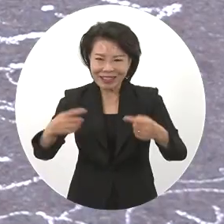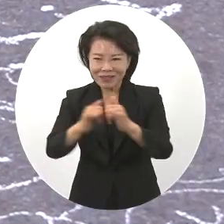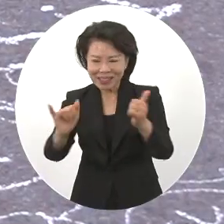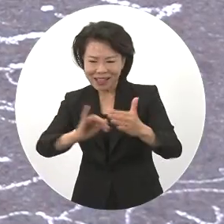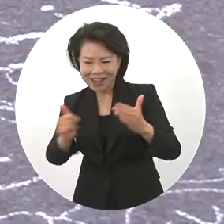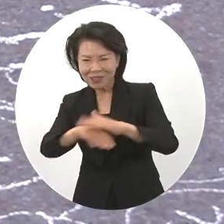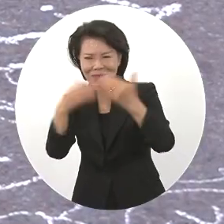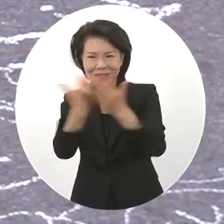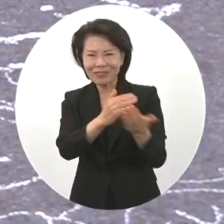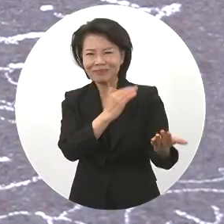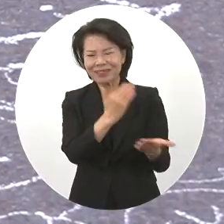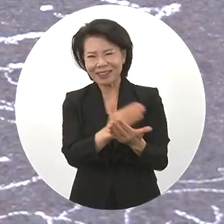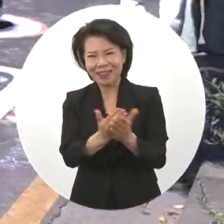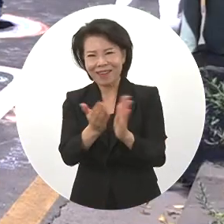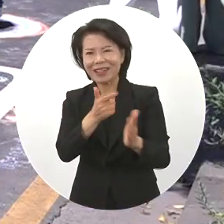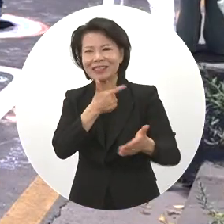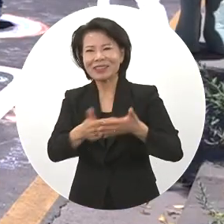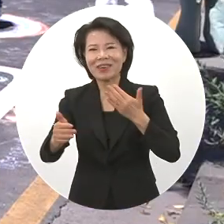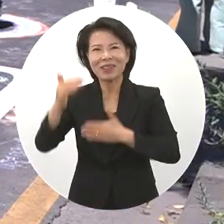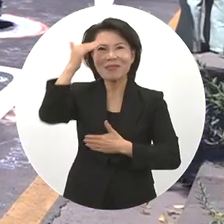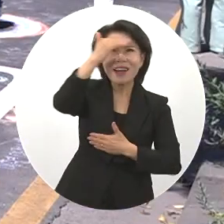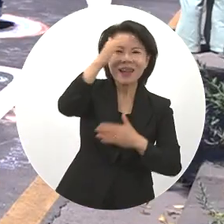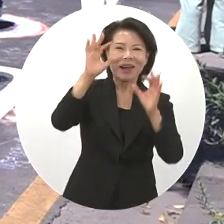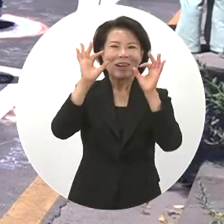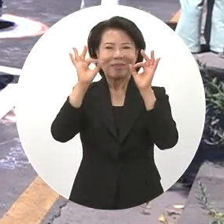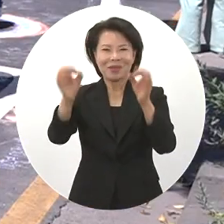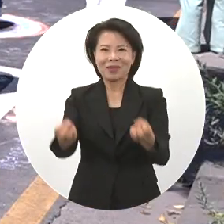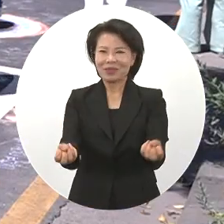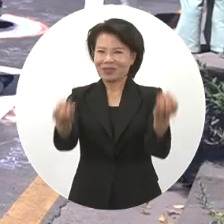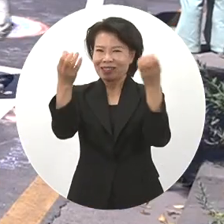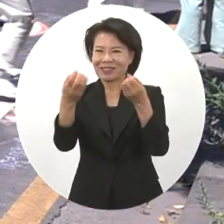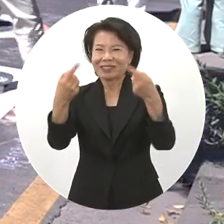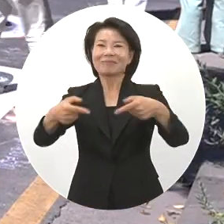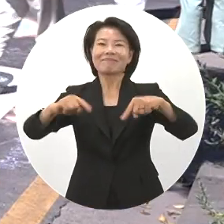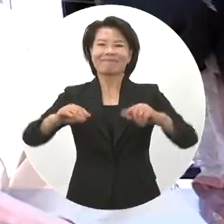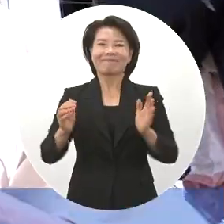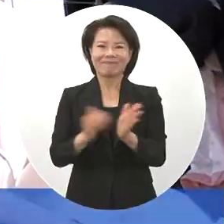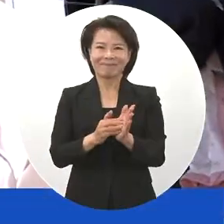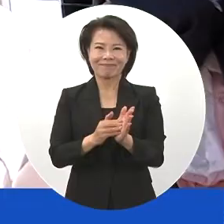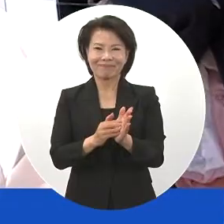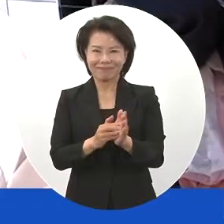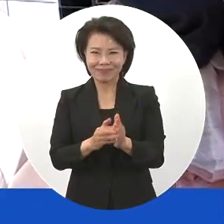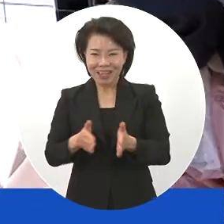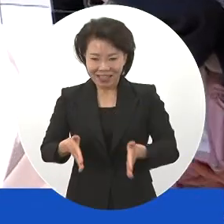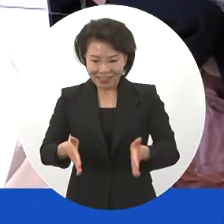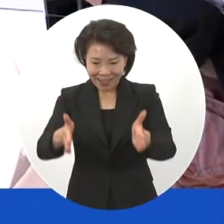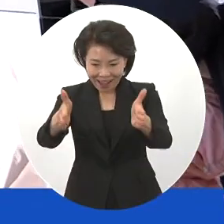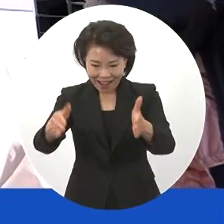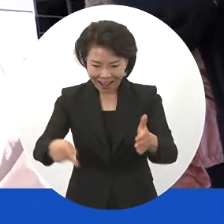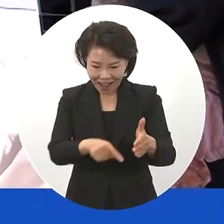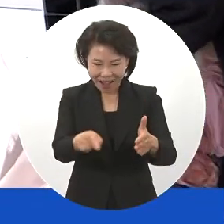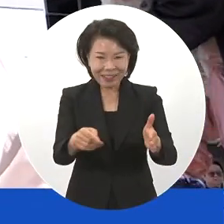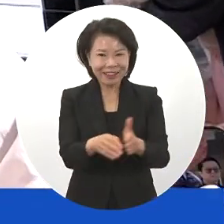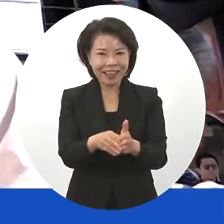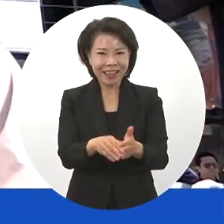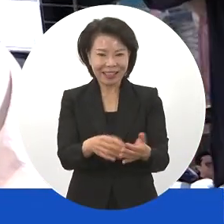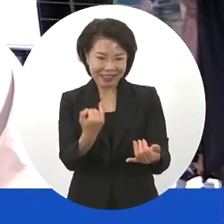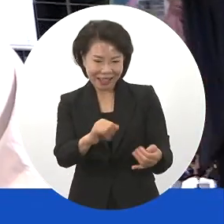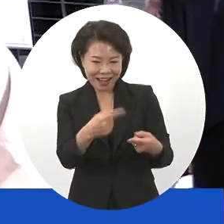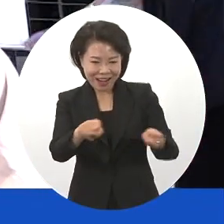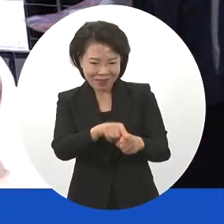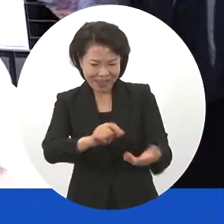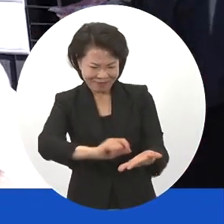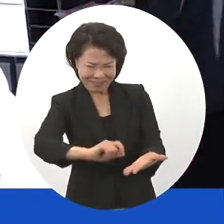참가자들은 다양한 공연과 체험을 즐기며 축제를 만끽했습니다. 찻길에 지금 딸이랑